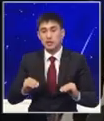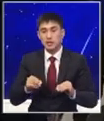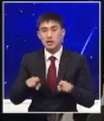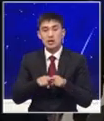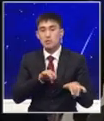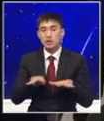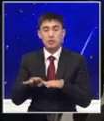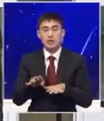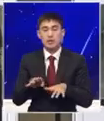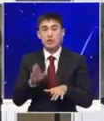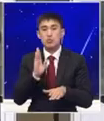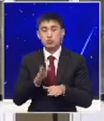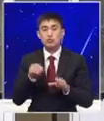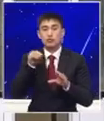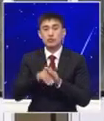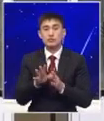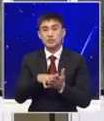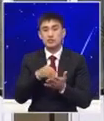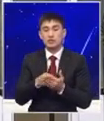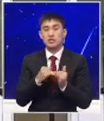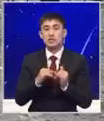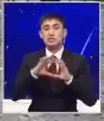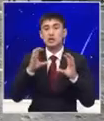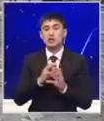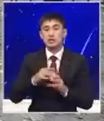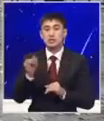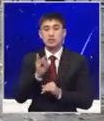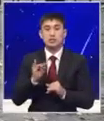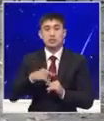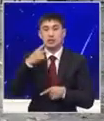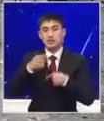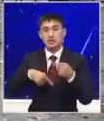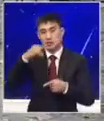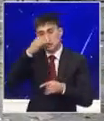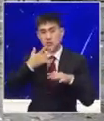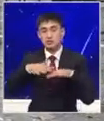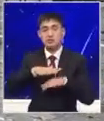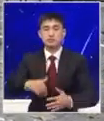Такие мероприятия, несомненно, вносят значительный вклад в сохранение исторического наследия нашей